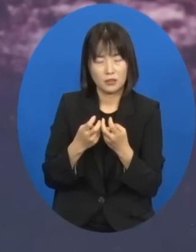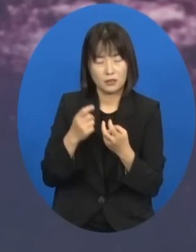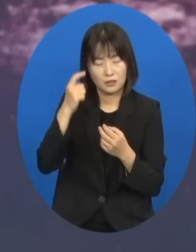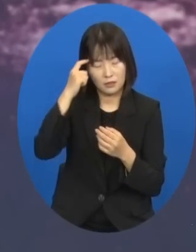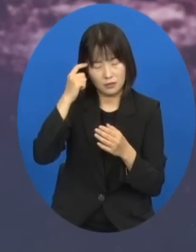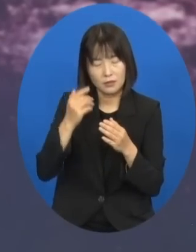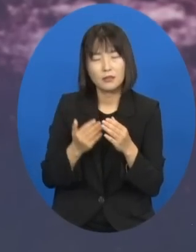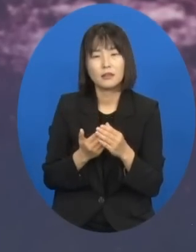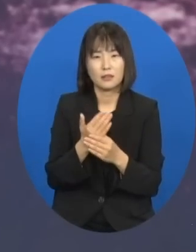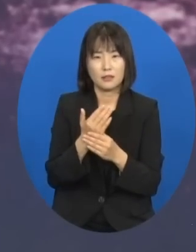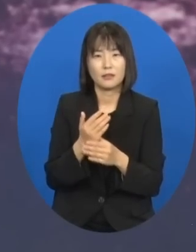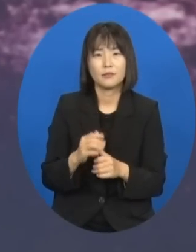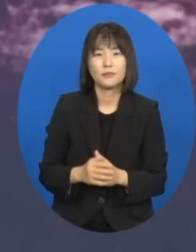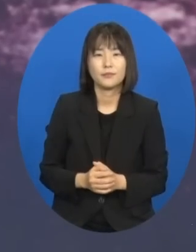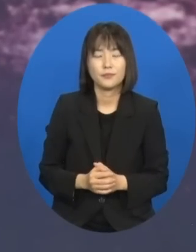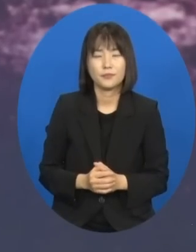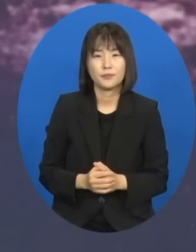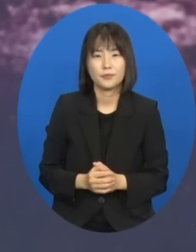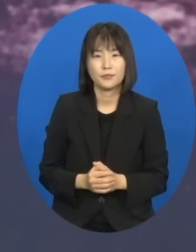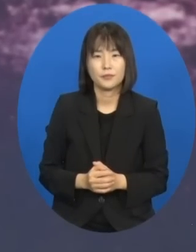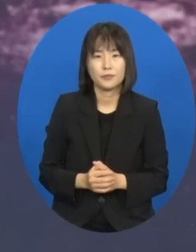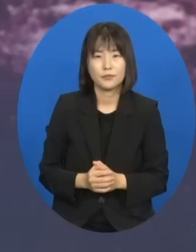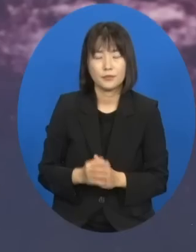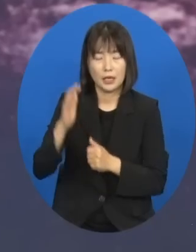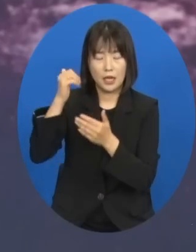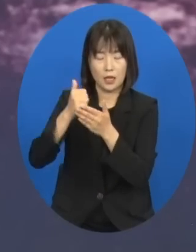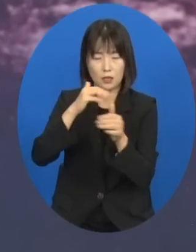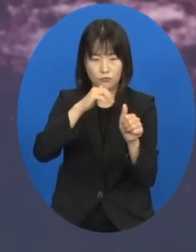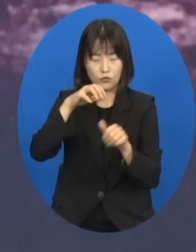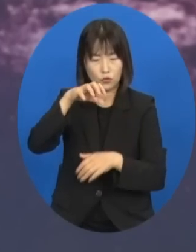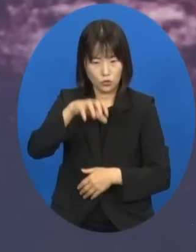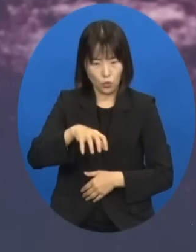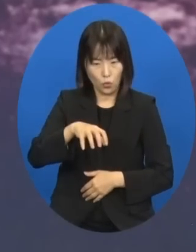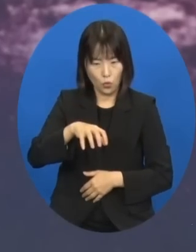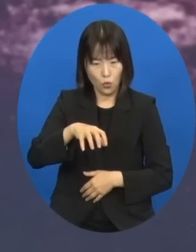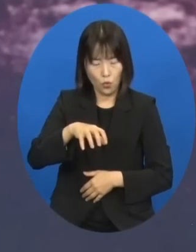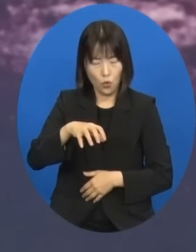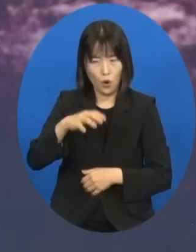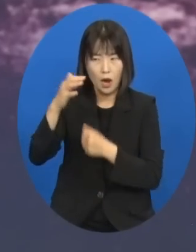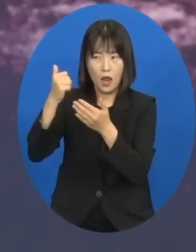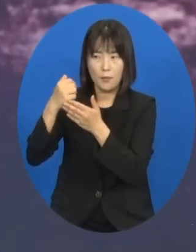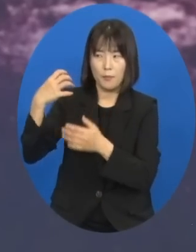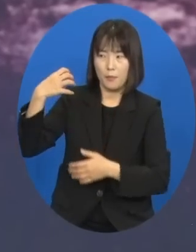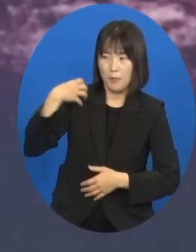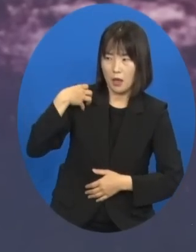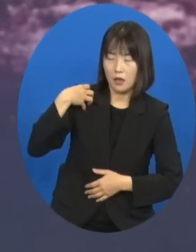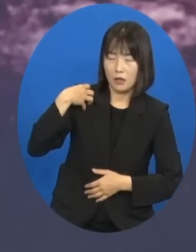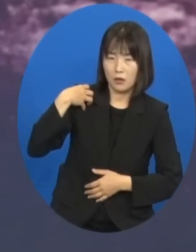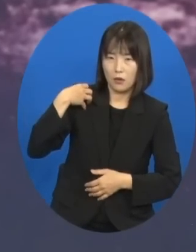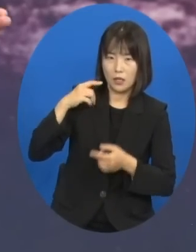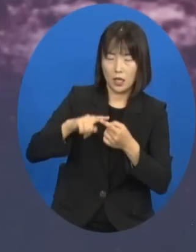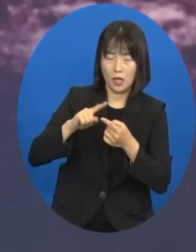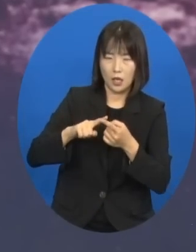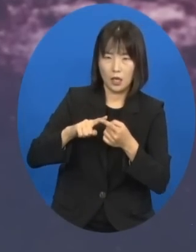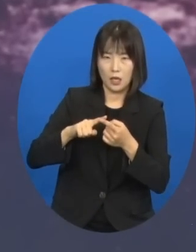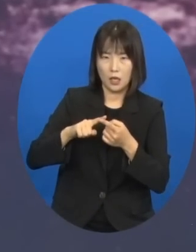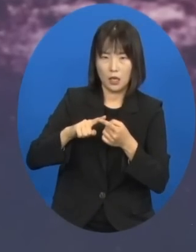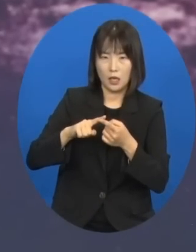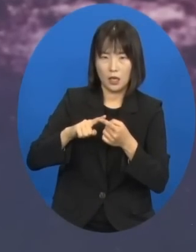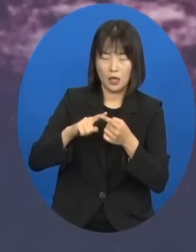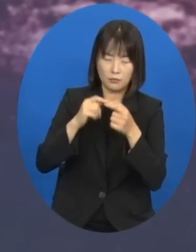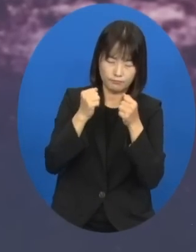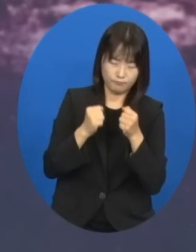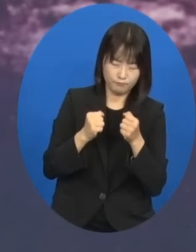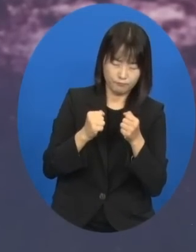거예요. 부르신 자리에서 맡겨진 자리를 머물지 않고 애굽으로 내려갔더라면